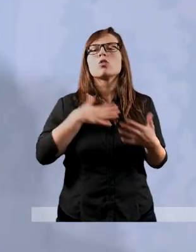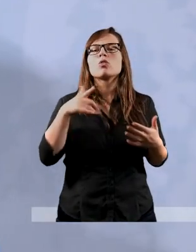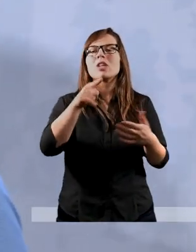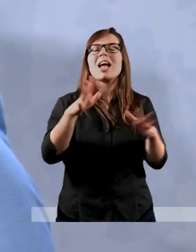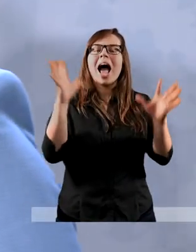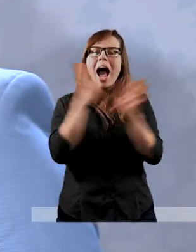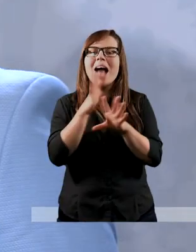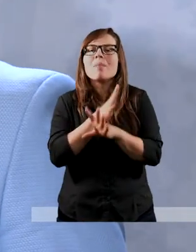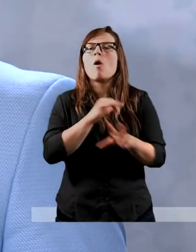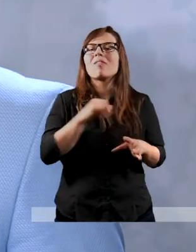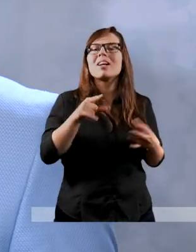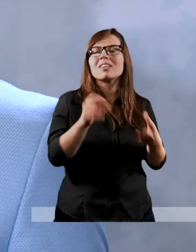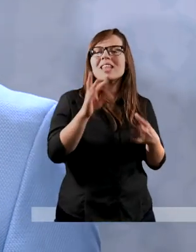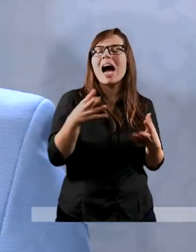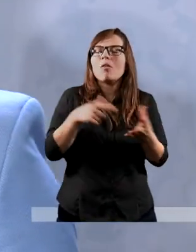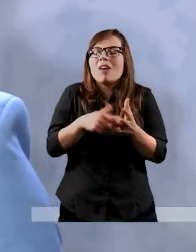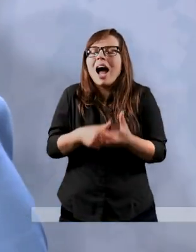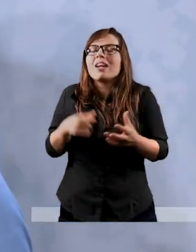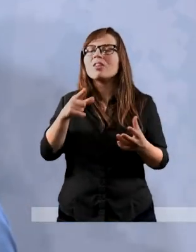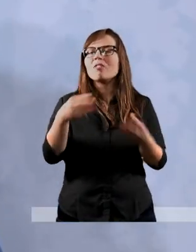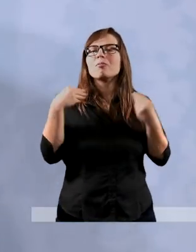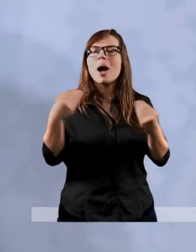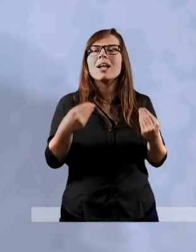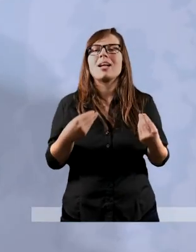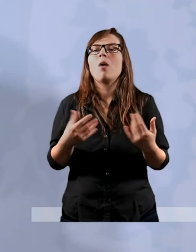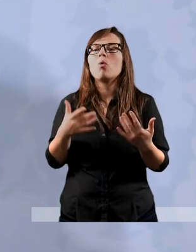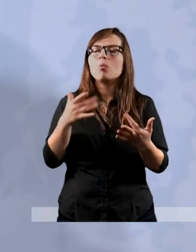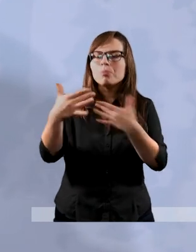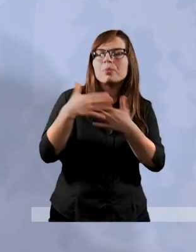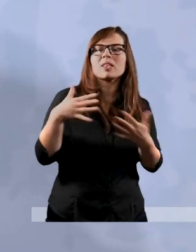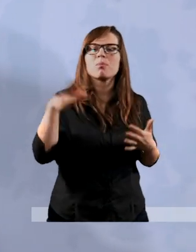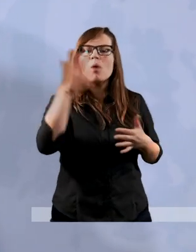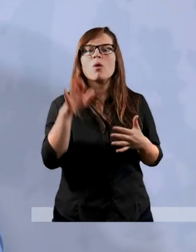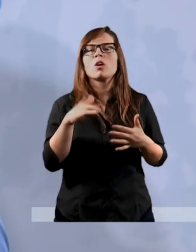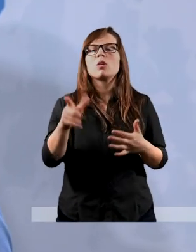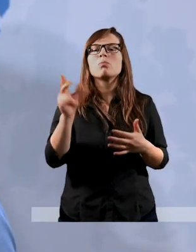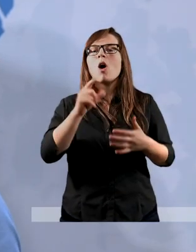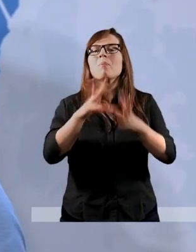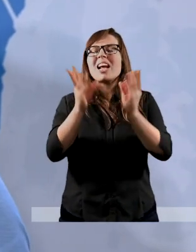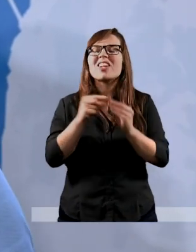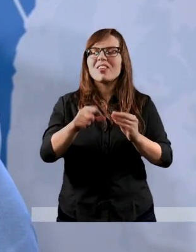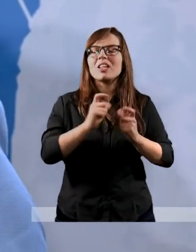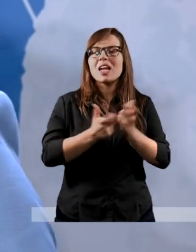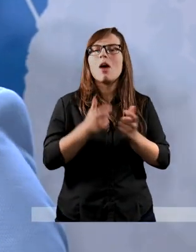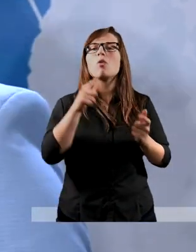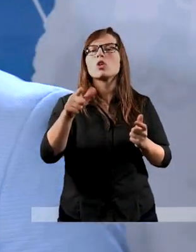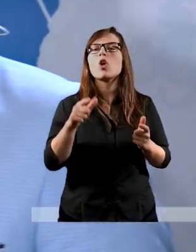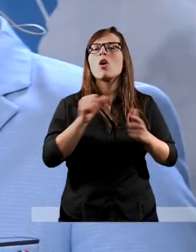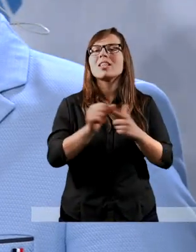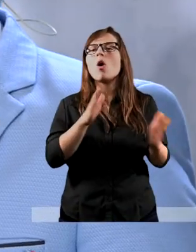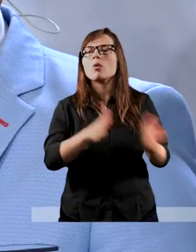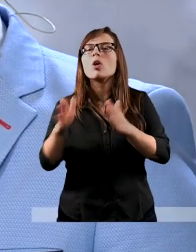Czuję się atmosferę taką właśnie, że Duch Święty jest z nami i błogosławi temu przedsięwzięciu, bo za każdym razem